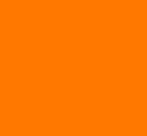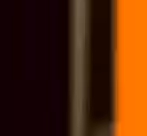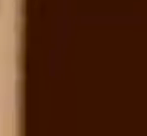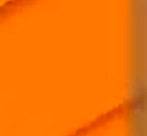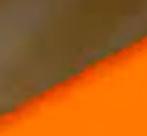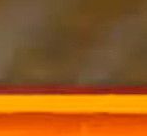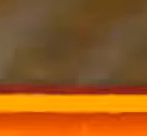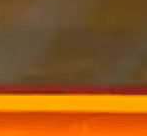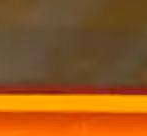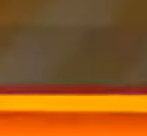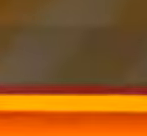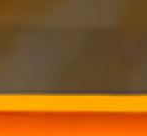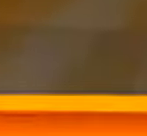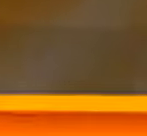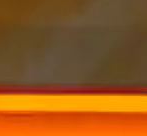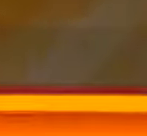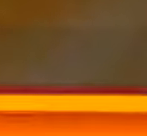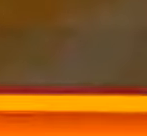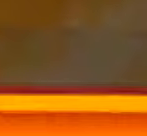una sa lahat.